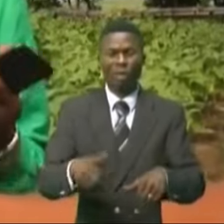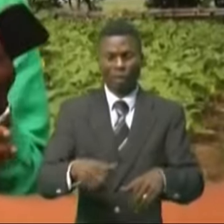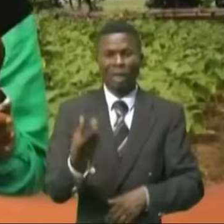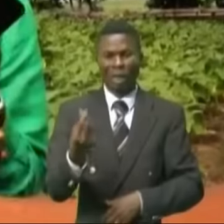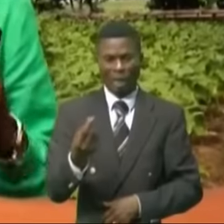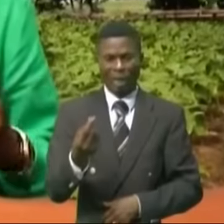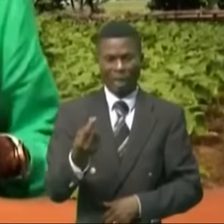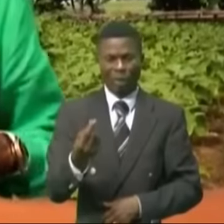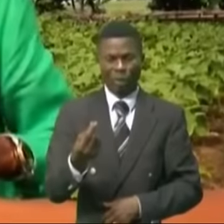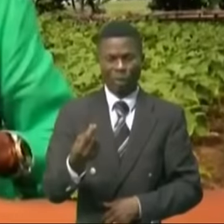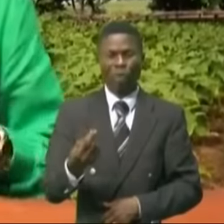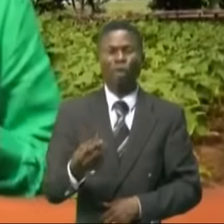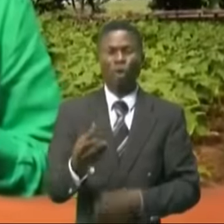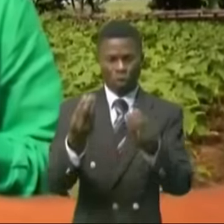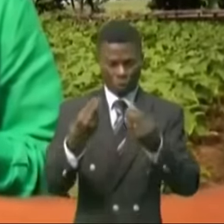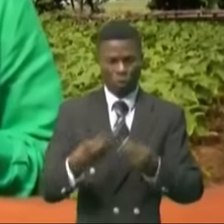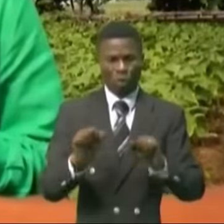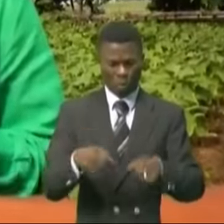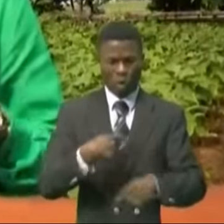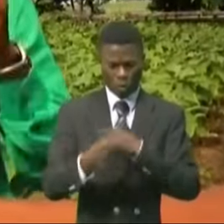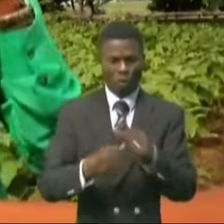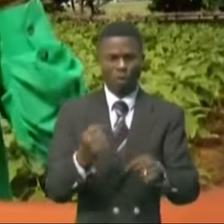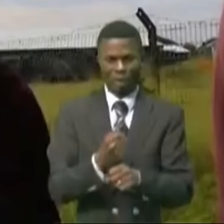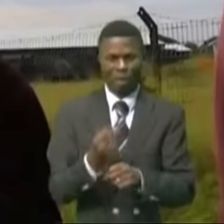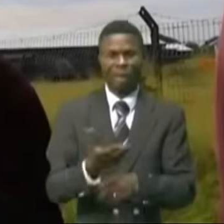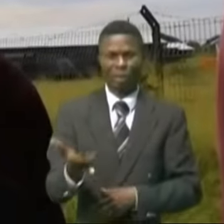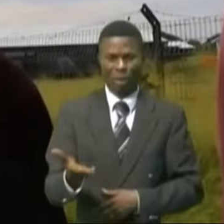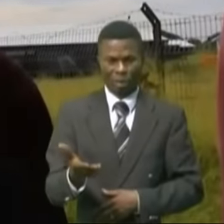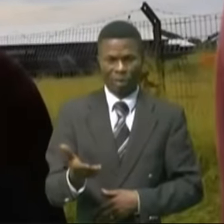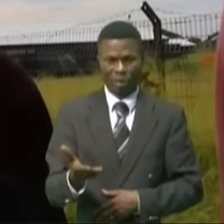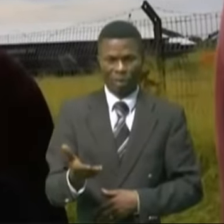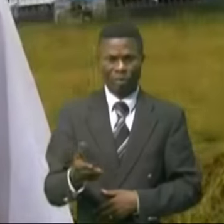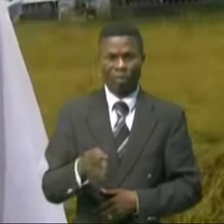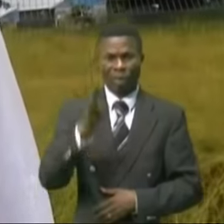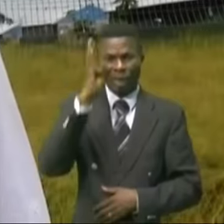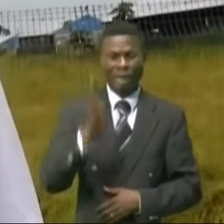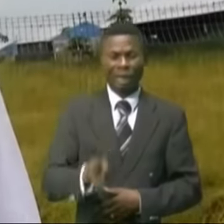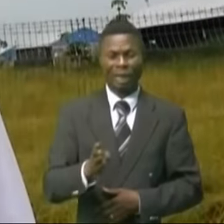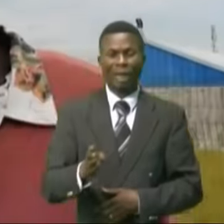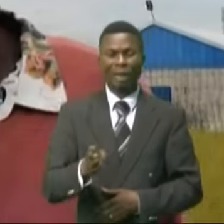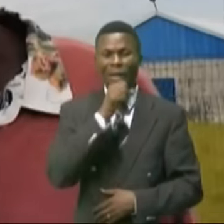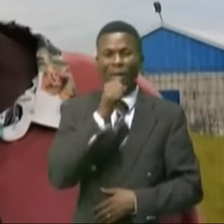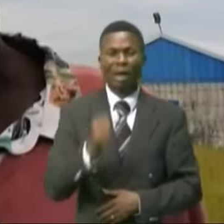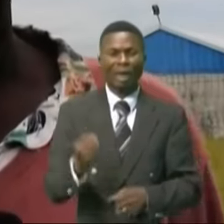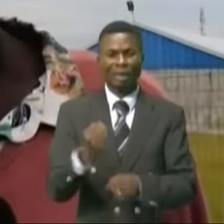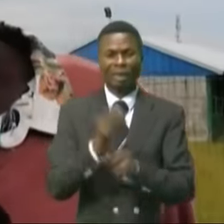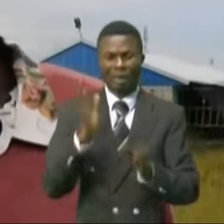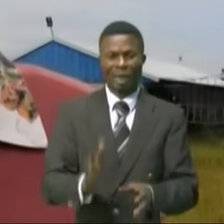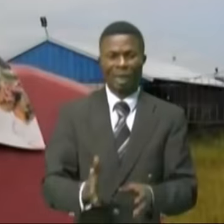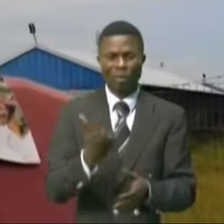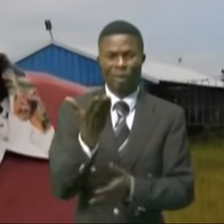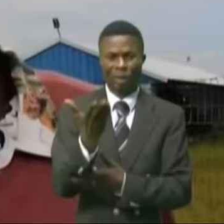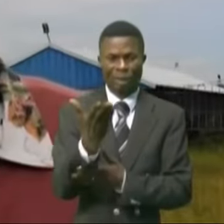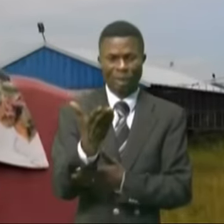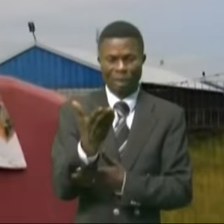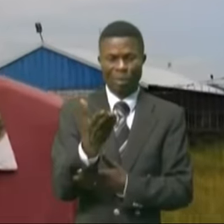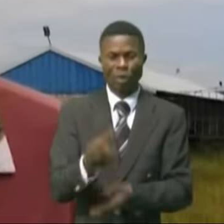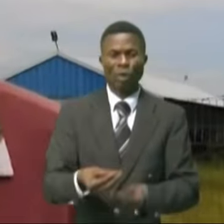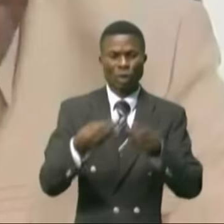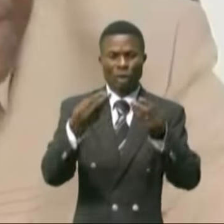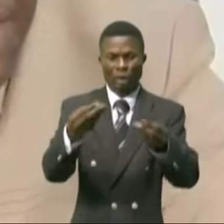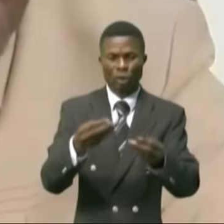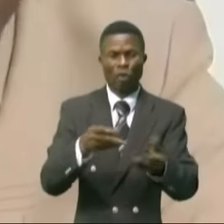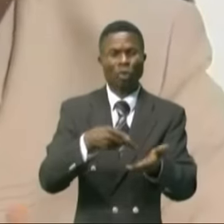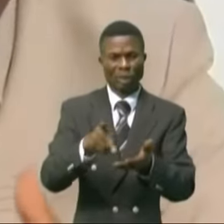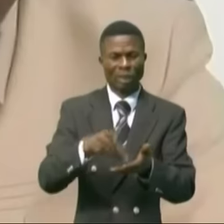les techniques et tout ça pour donner une solution. Exploiter comme il faut. Les 400 retraités croient en lui pour son efficacité de leur arracher l'heure des comptes